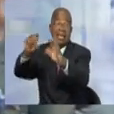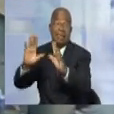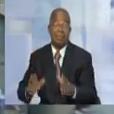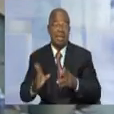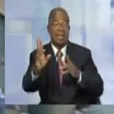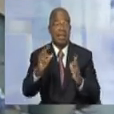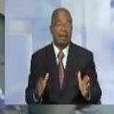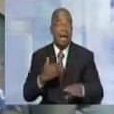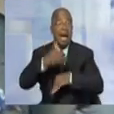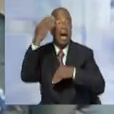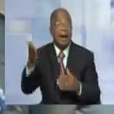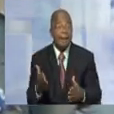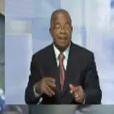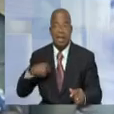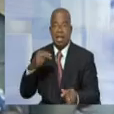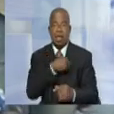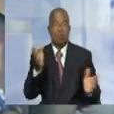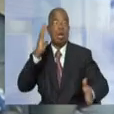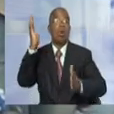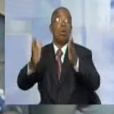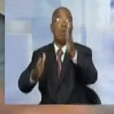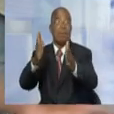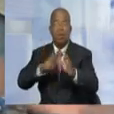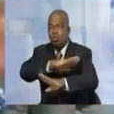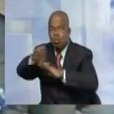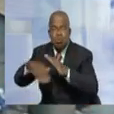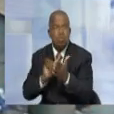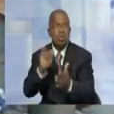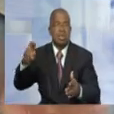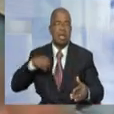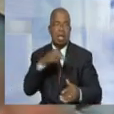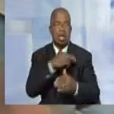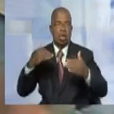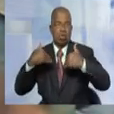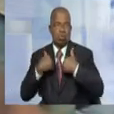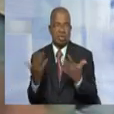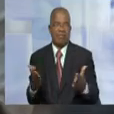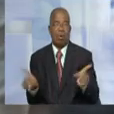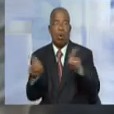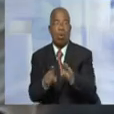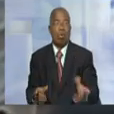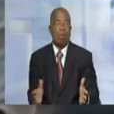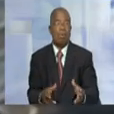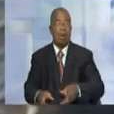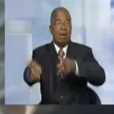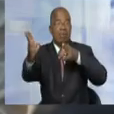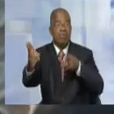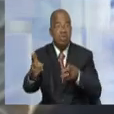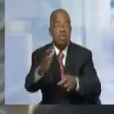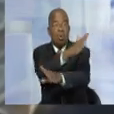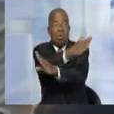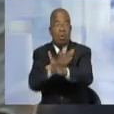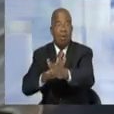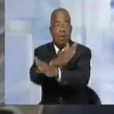Zéro. Toutes les armes que nous possédons, les machettes, tout ça, nous allons déposer ça devant la communauté internationale. Samedi, trois